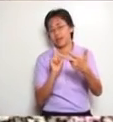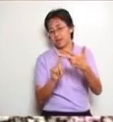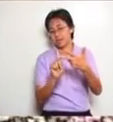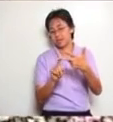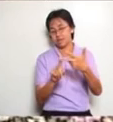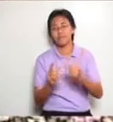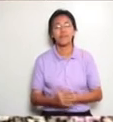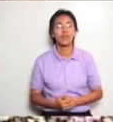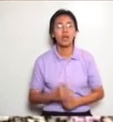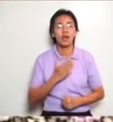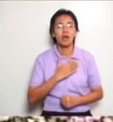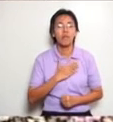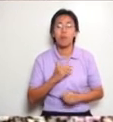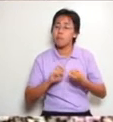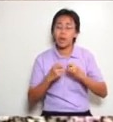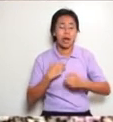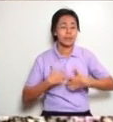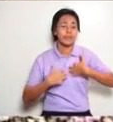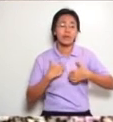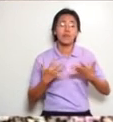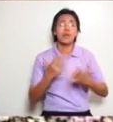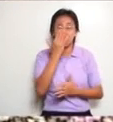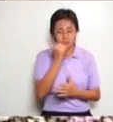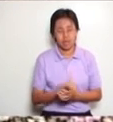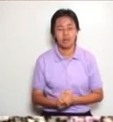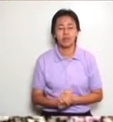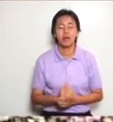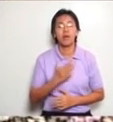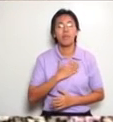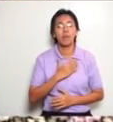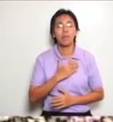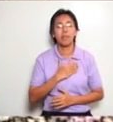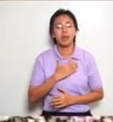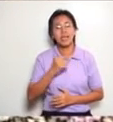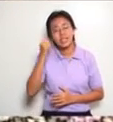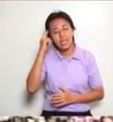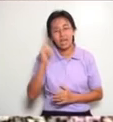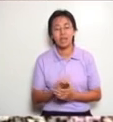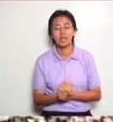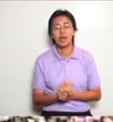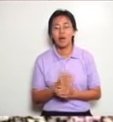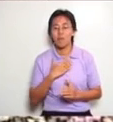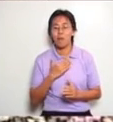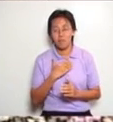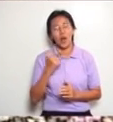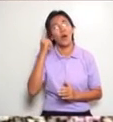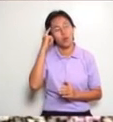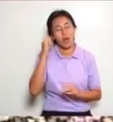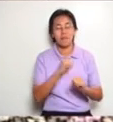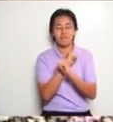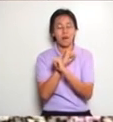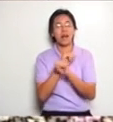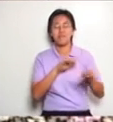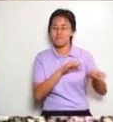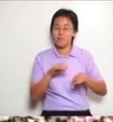ที่ผมไม่ทุขกัสังคมแล้ว เพระว่า ผมสร้างชชีพไปแล้วชูชีพนี้ประกอบด้สติ ปญญ